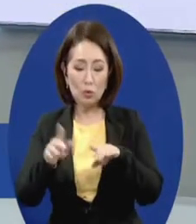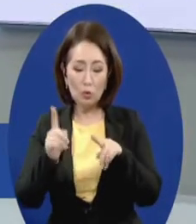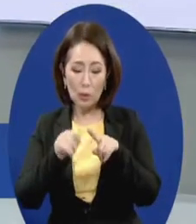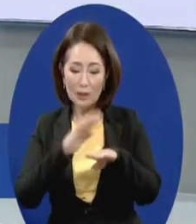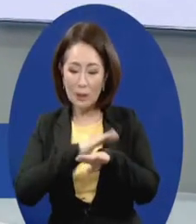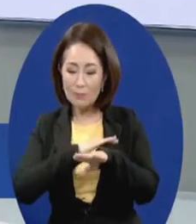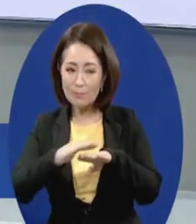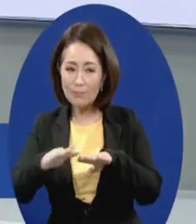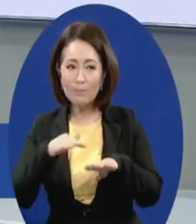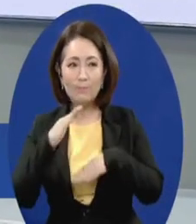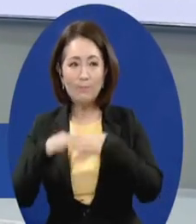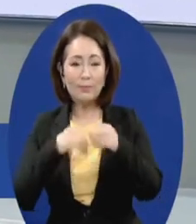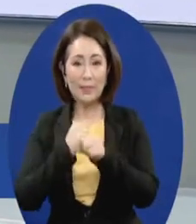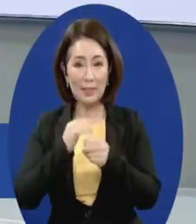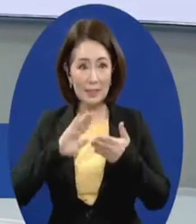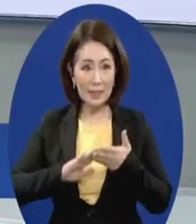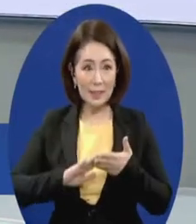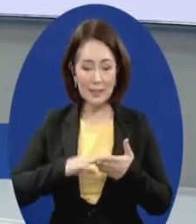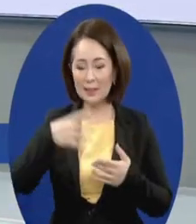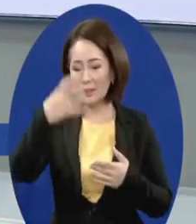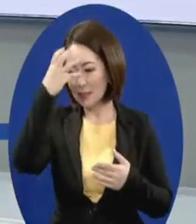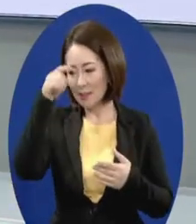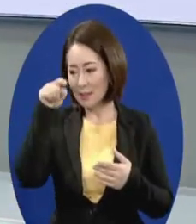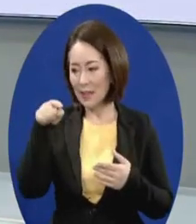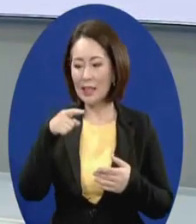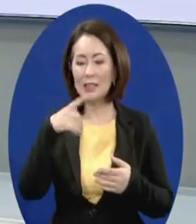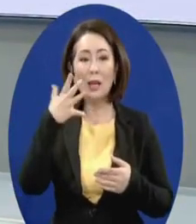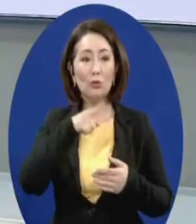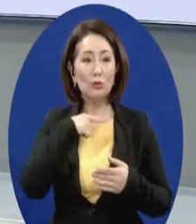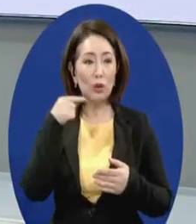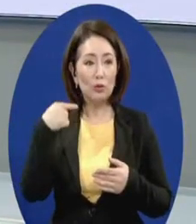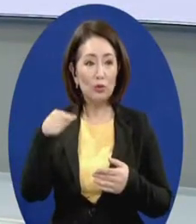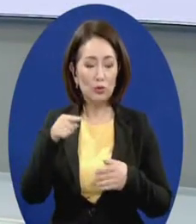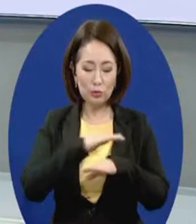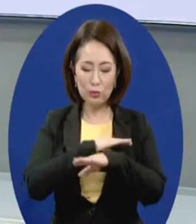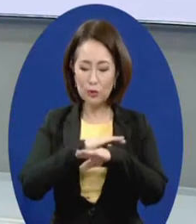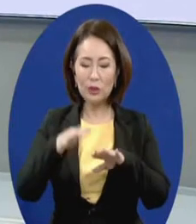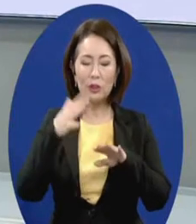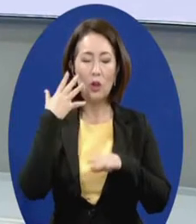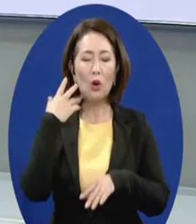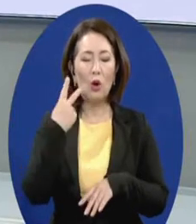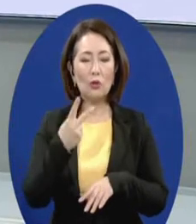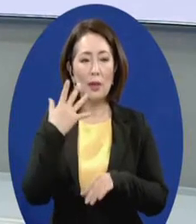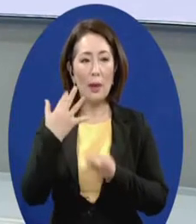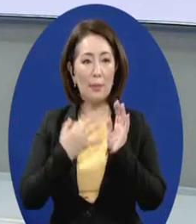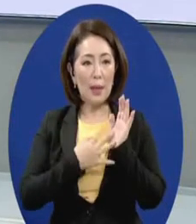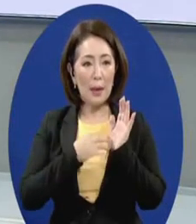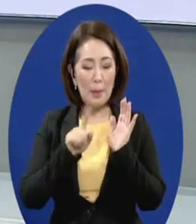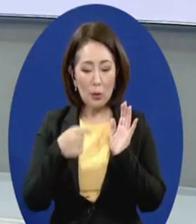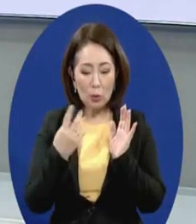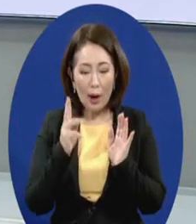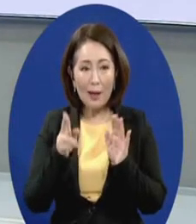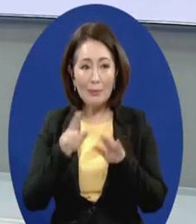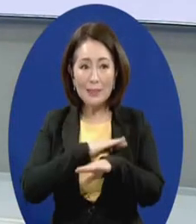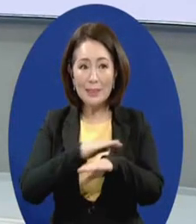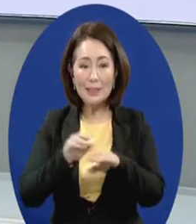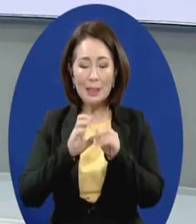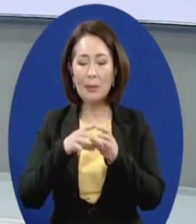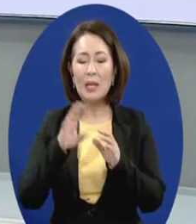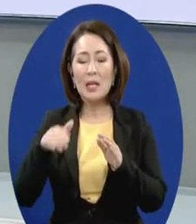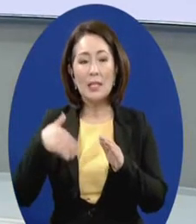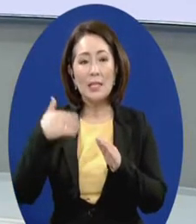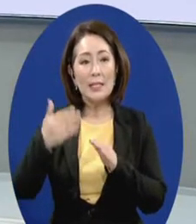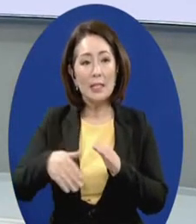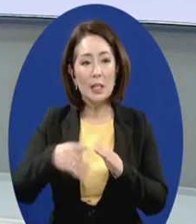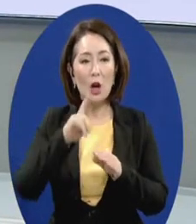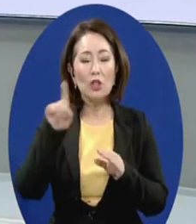байгуулалтын ажилдаа танилцсан байна. Засгийн газар 5 толгой Гашуун Сухад чиглэлийн 258.4 км замыг ирэх оны 7-р